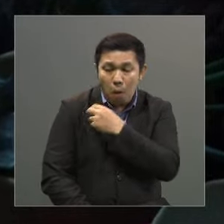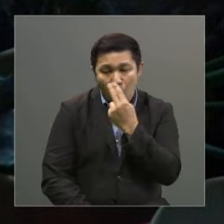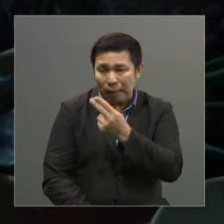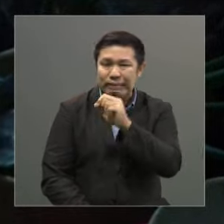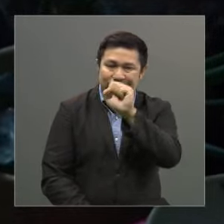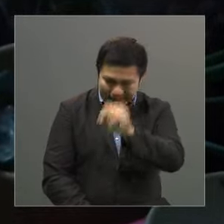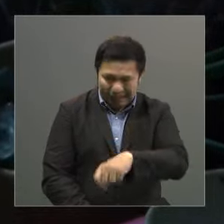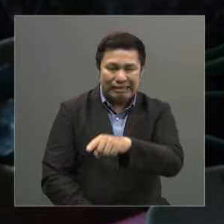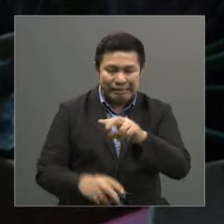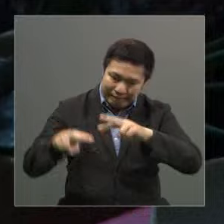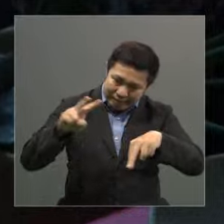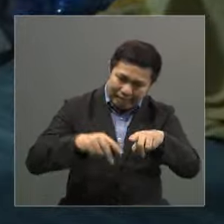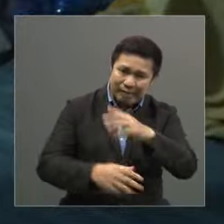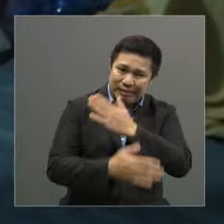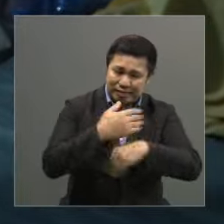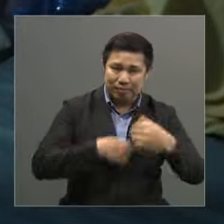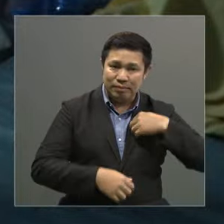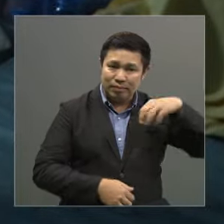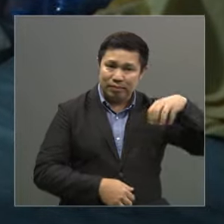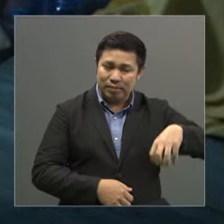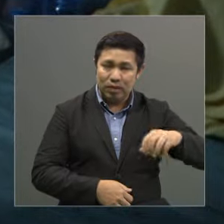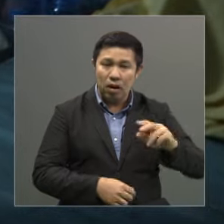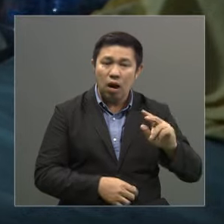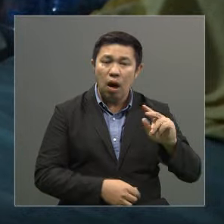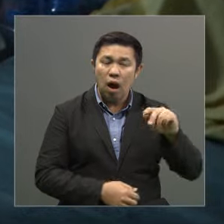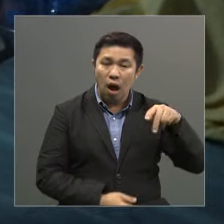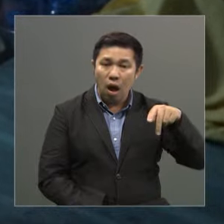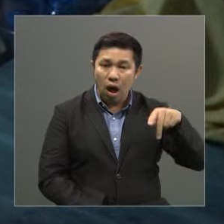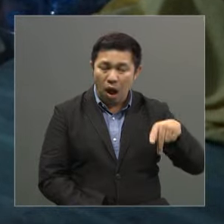แม่เป็นผู้พิการเนี่ยก็จะมีอีกหน่วยงานหนึ่งก็คือกองส่งเสริมและสวัสดิ